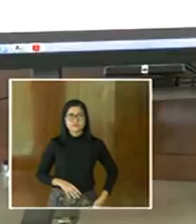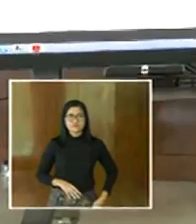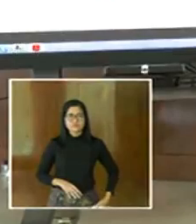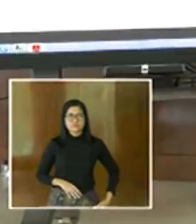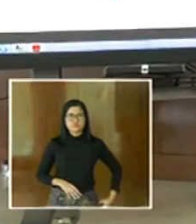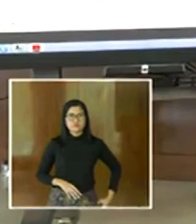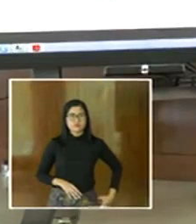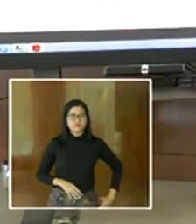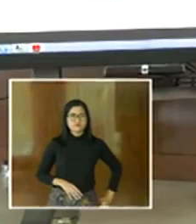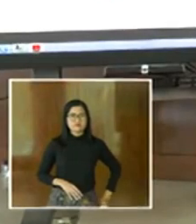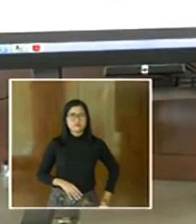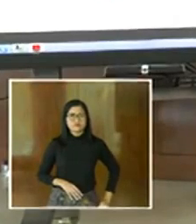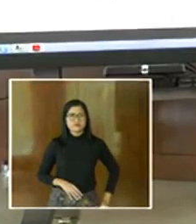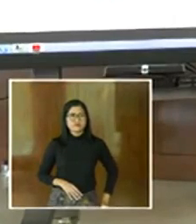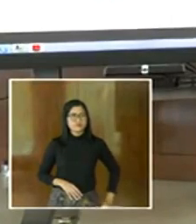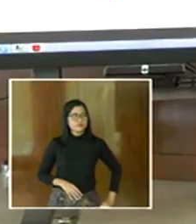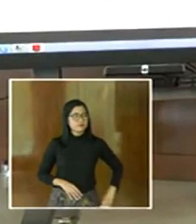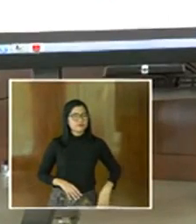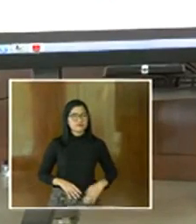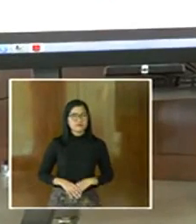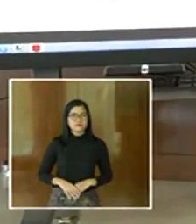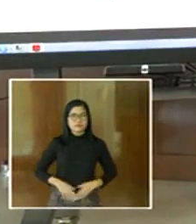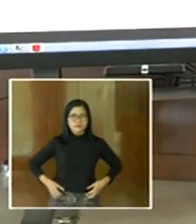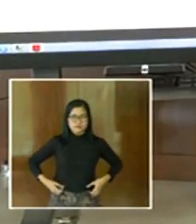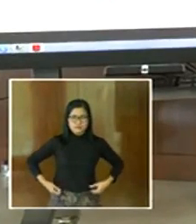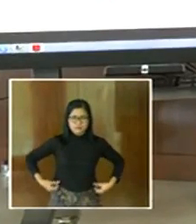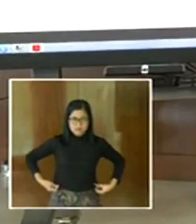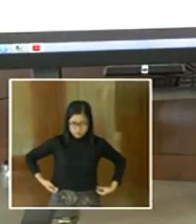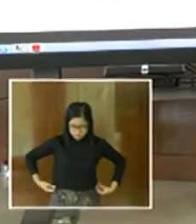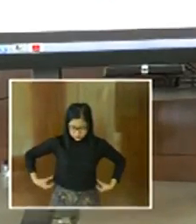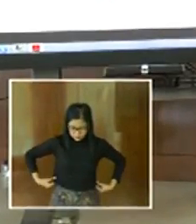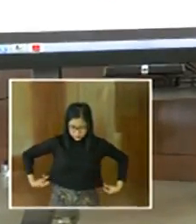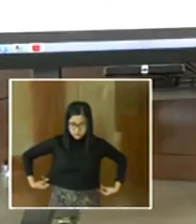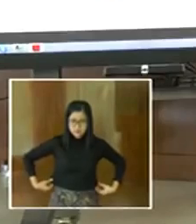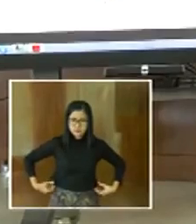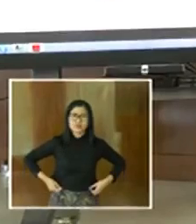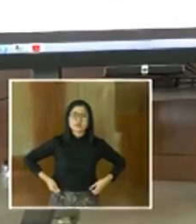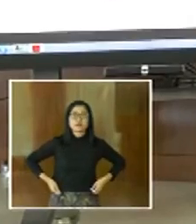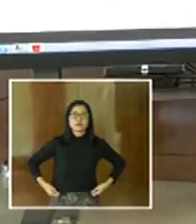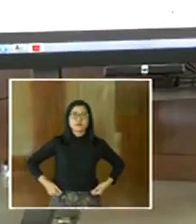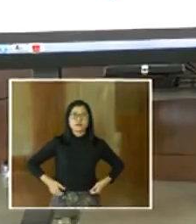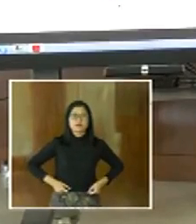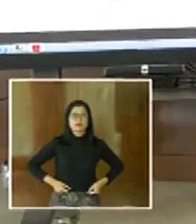konflik 19 langsung dari gedung BNPB Jakarta Oh